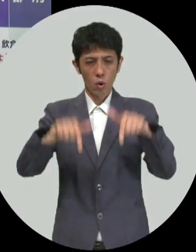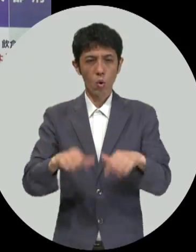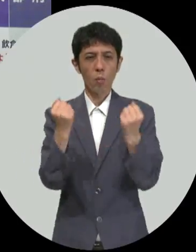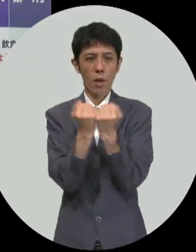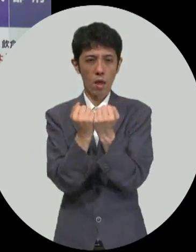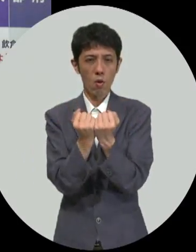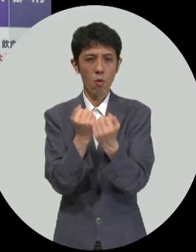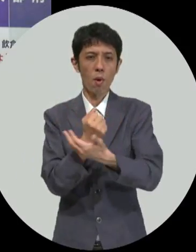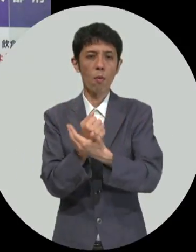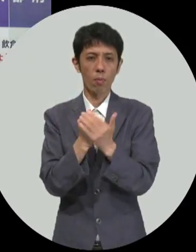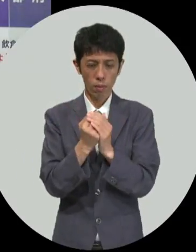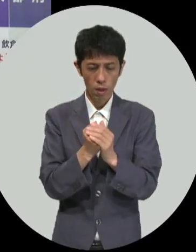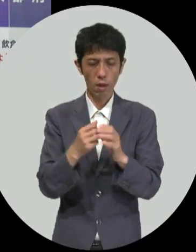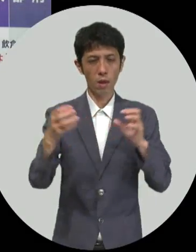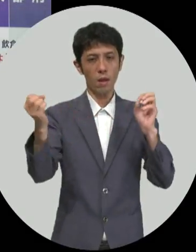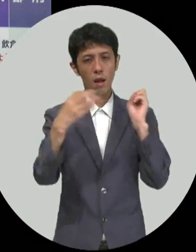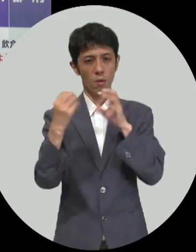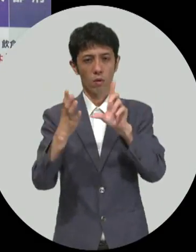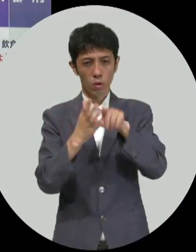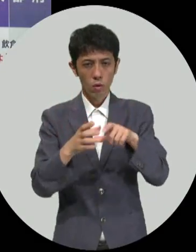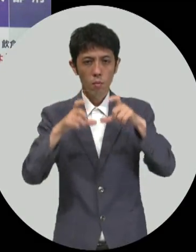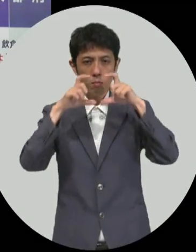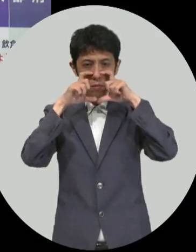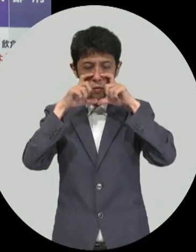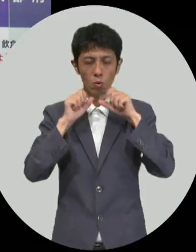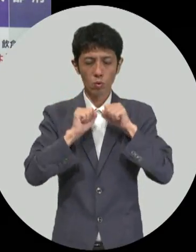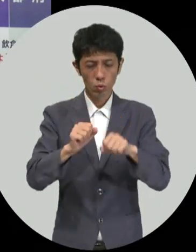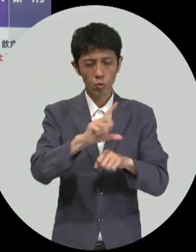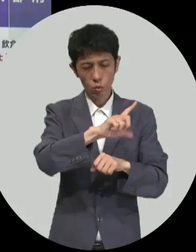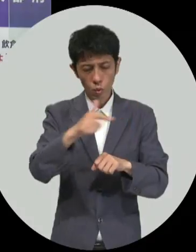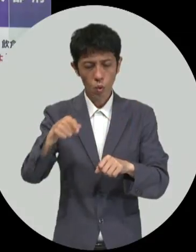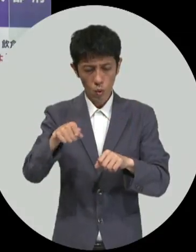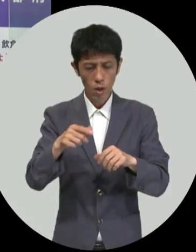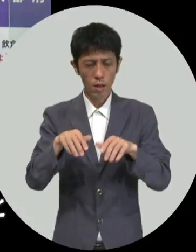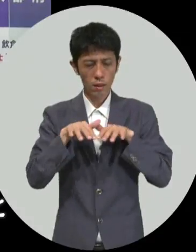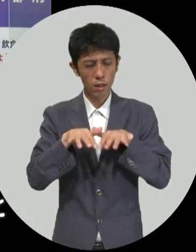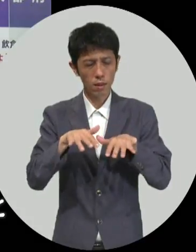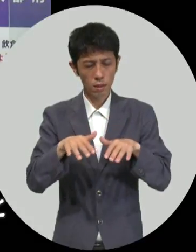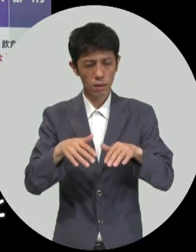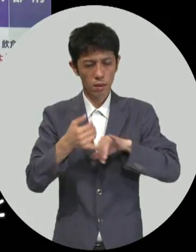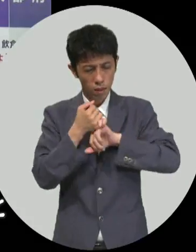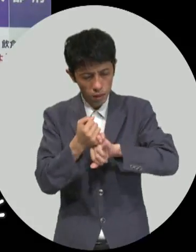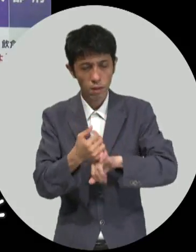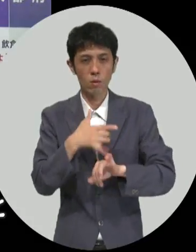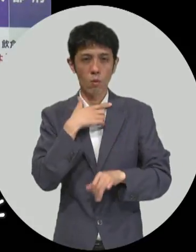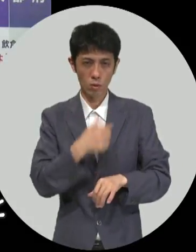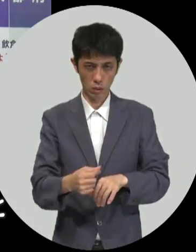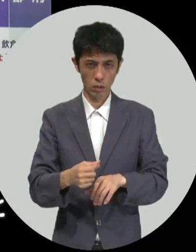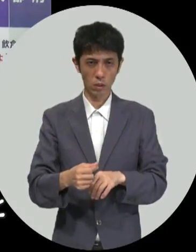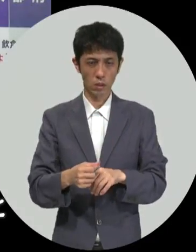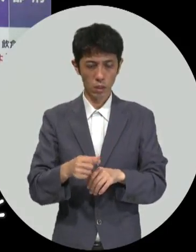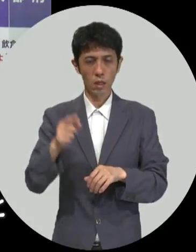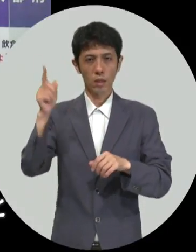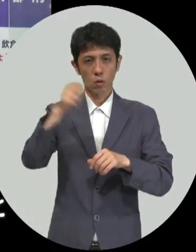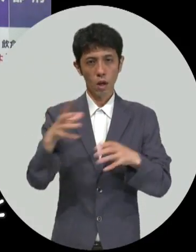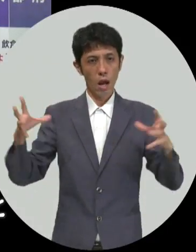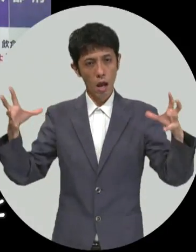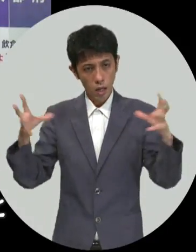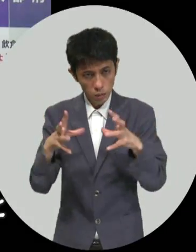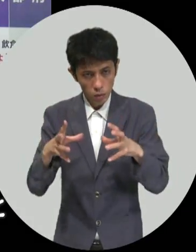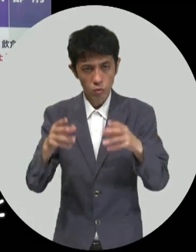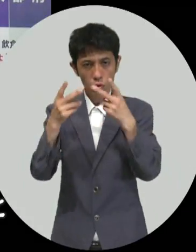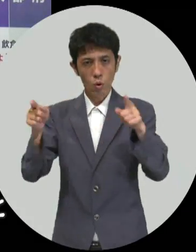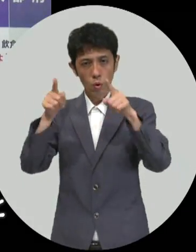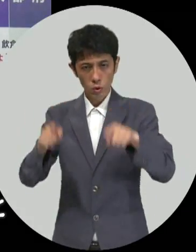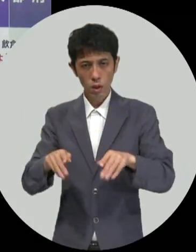会話の時はマスクをする等のこの京都マナーについては徹底してほしいということ、それから人が集まる恒例行事、これは開催を慎重に